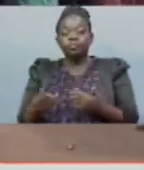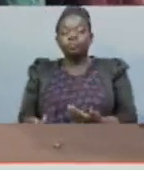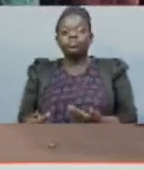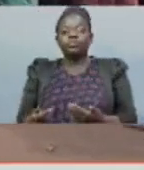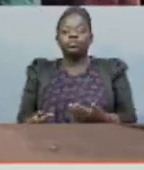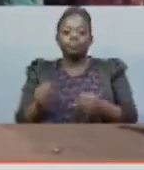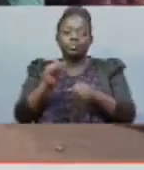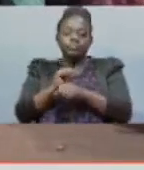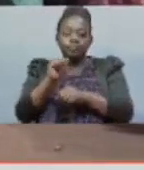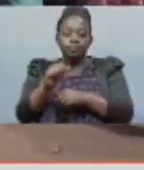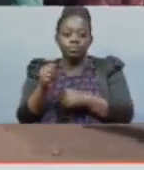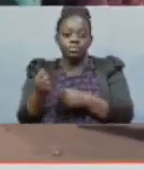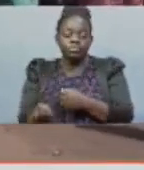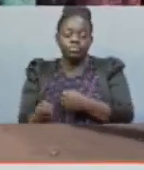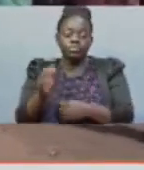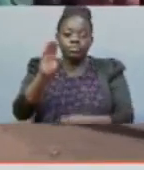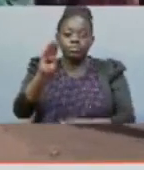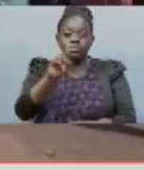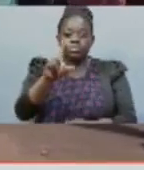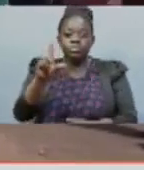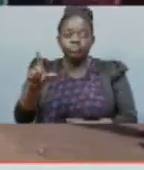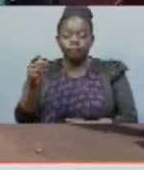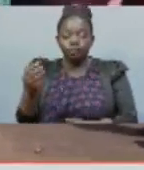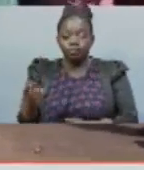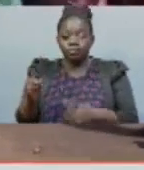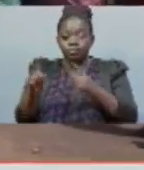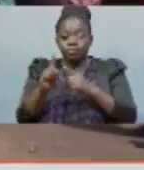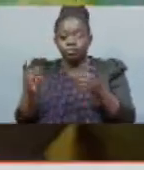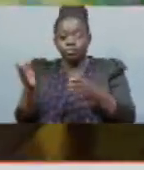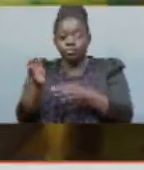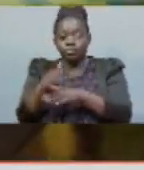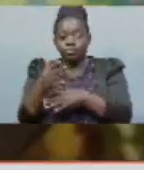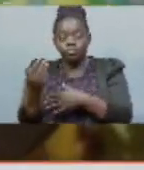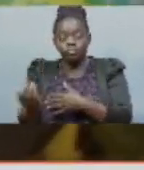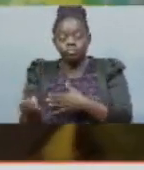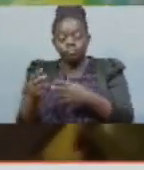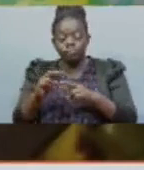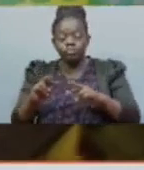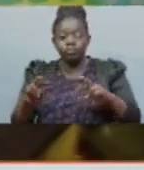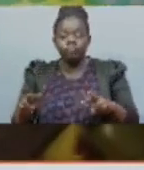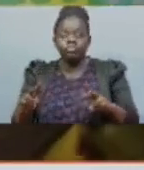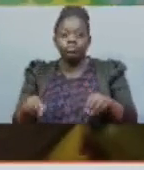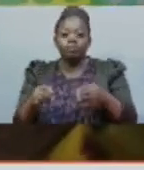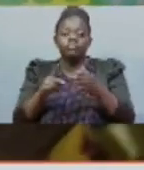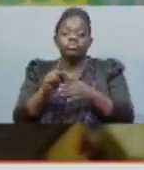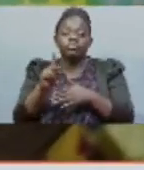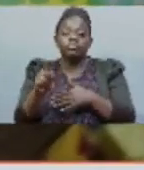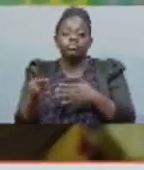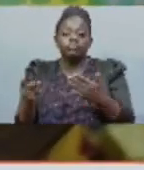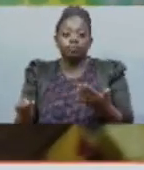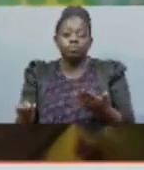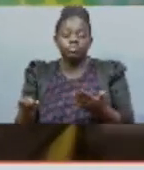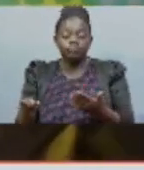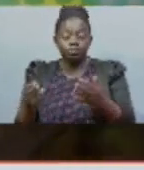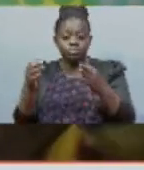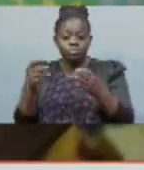lako ili hapo nshuno protection bureau mwe toki la mkachika wa minister yeke nizi wakisipulo kuteka wa mwendo ijamu